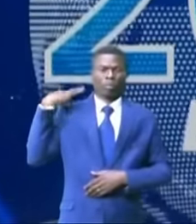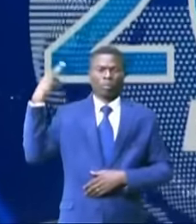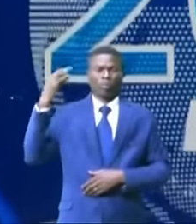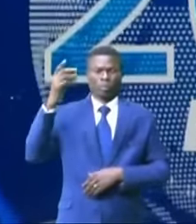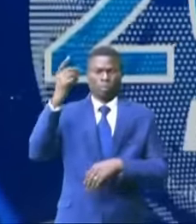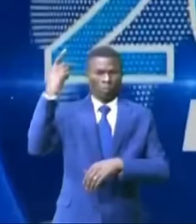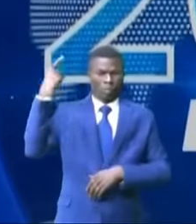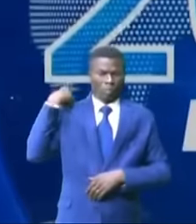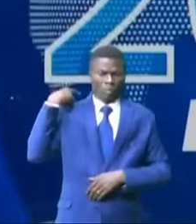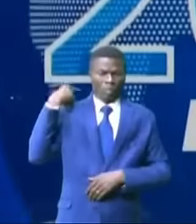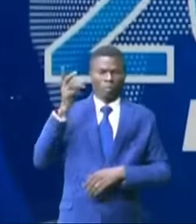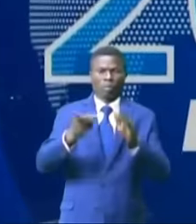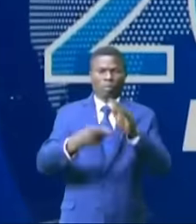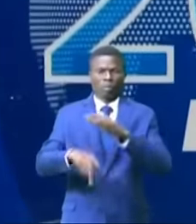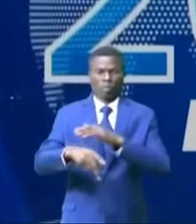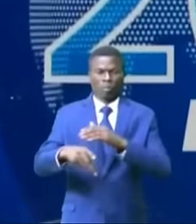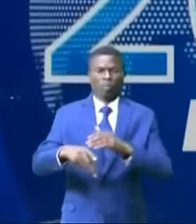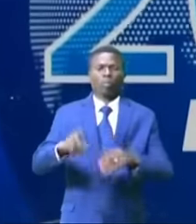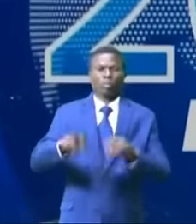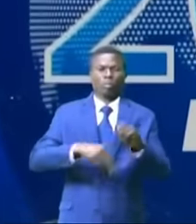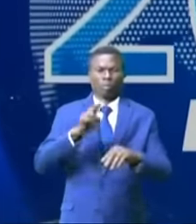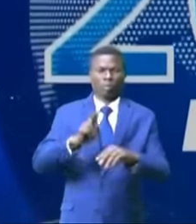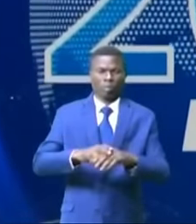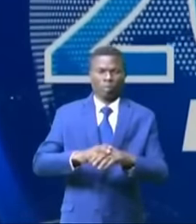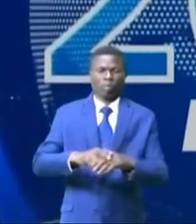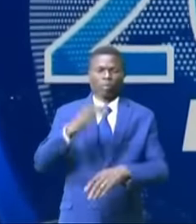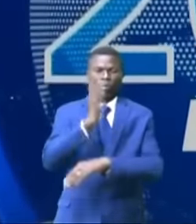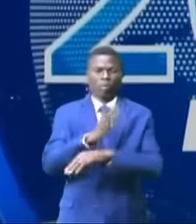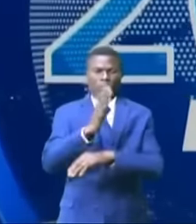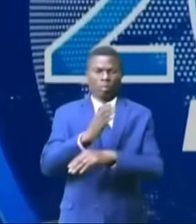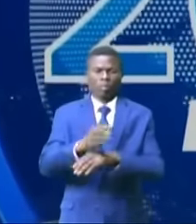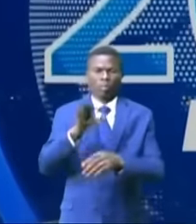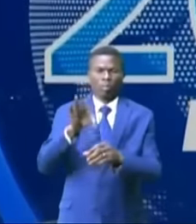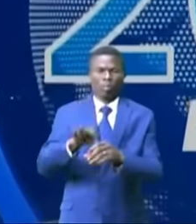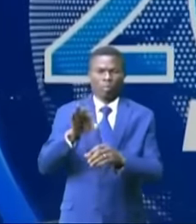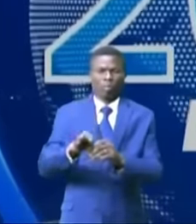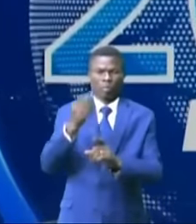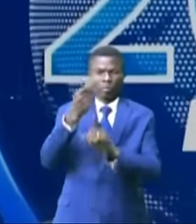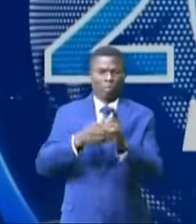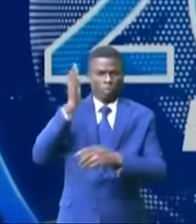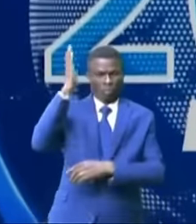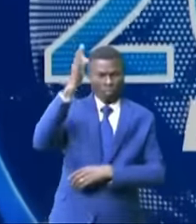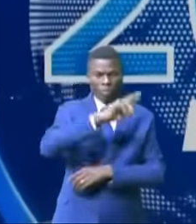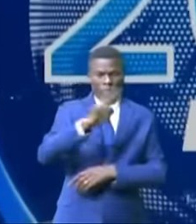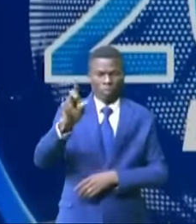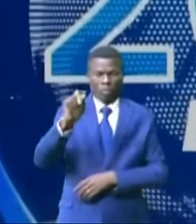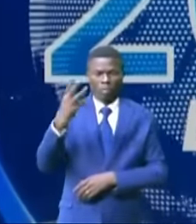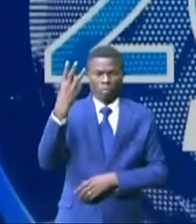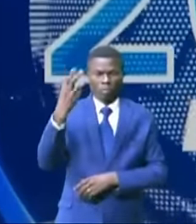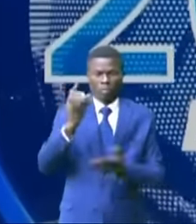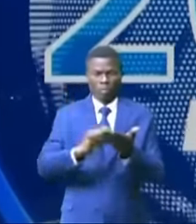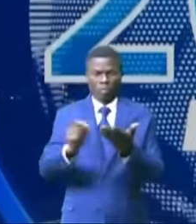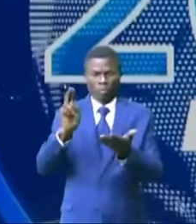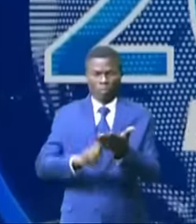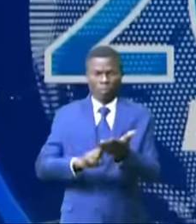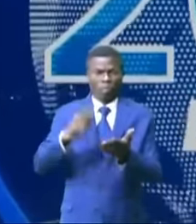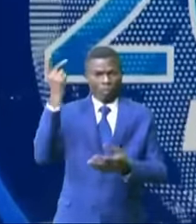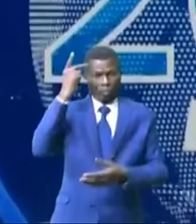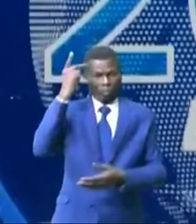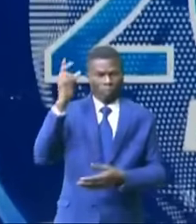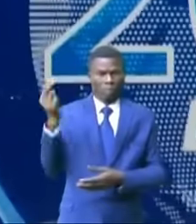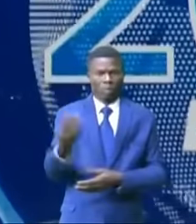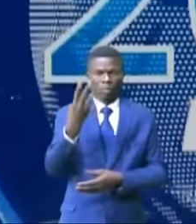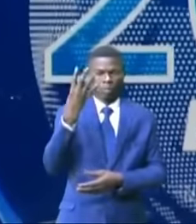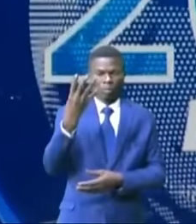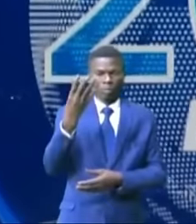députés nationaux, provinciaux, conseillers municipaux aux élections de décembre 2023. Fête à Kinshasa le